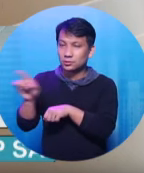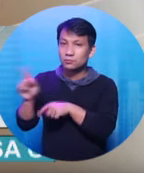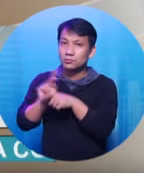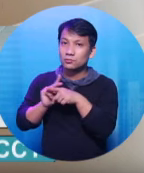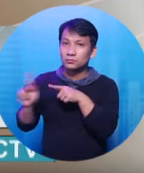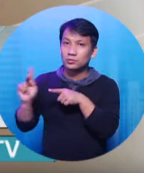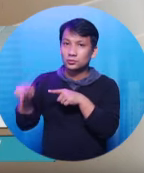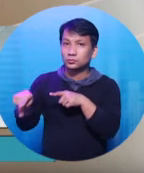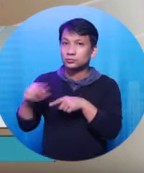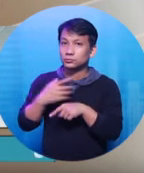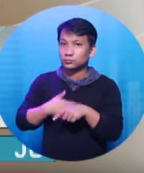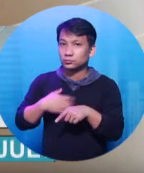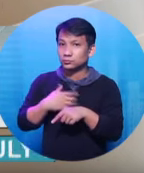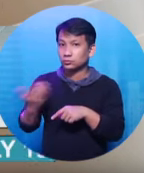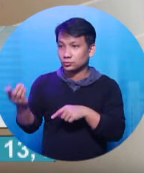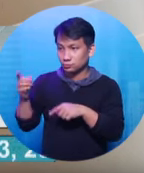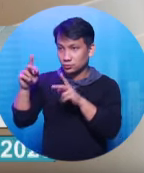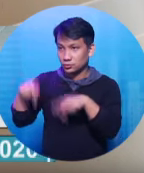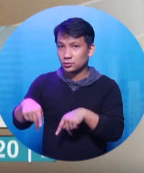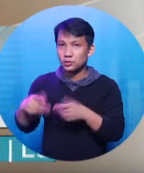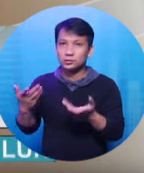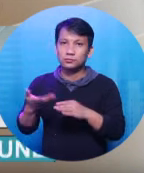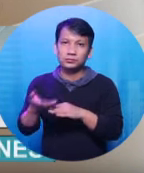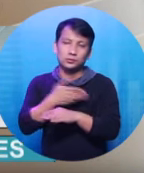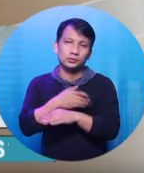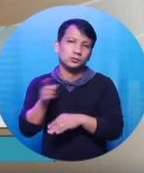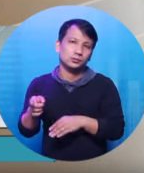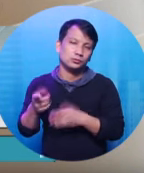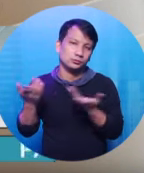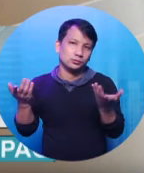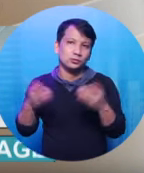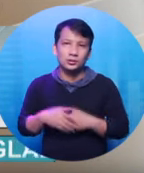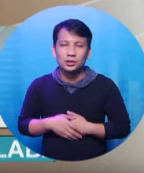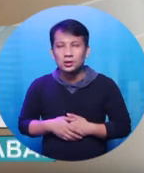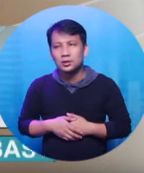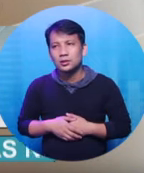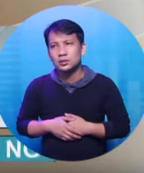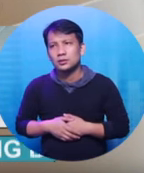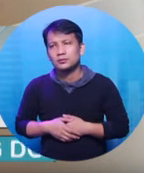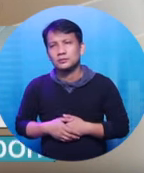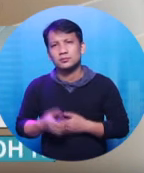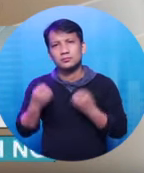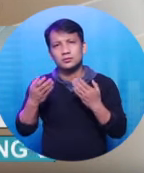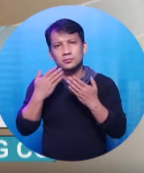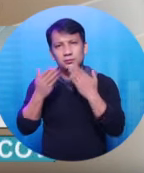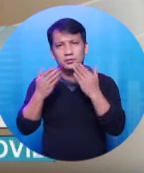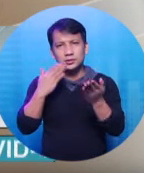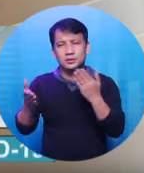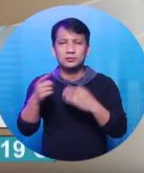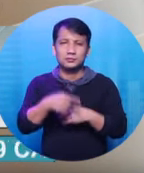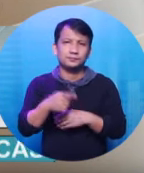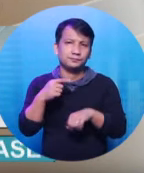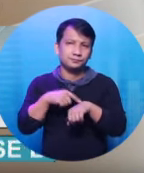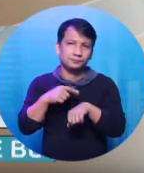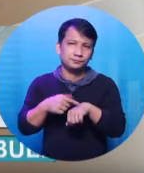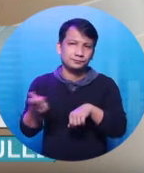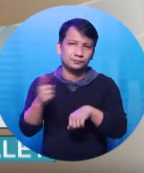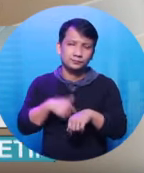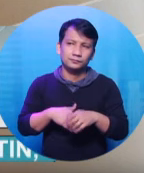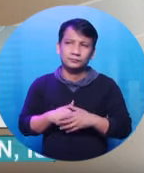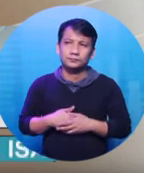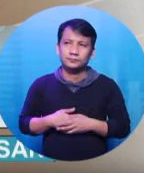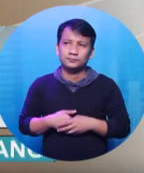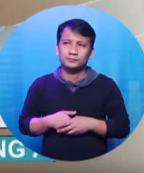ang ating complainant, marami po nga atras ng kliyente. Okay, sige. Attorney Garrett, maraming salamat sa time na binigay niyo sa amin.